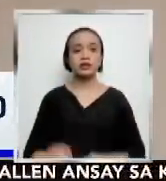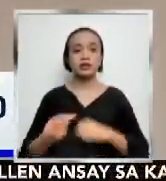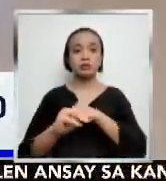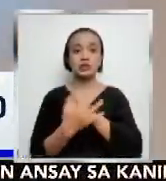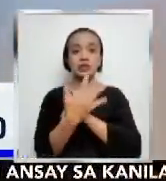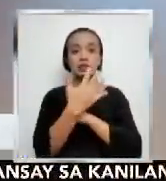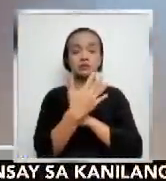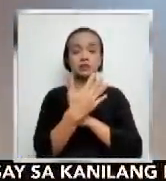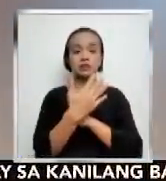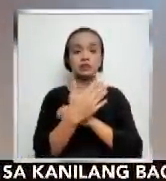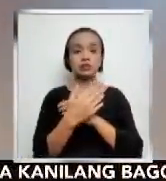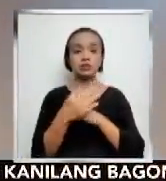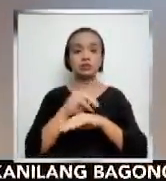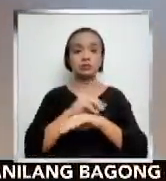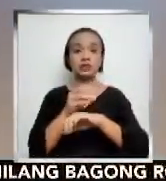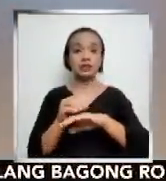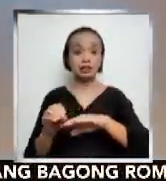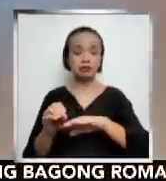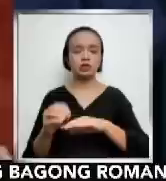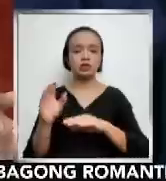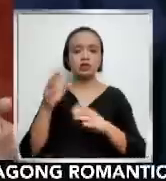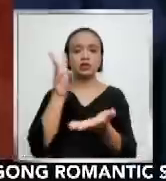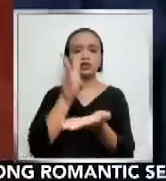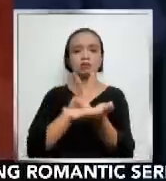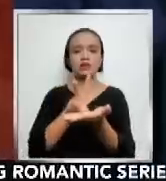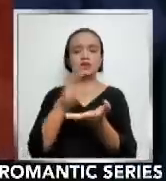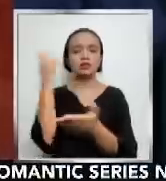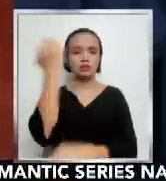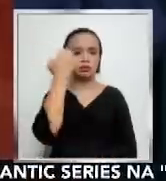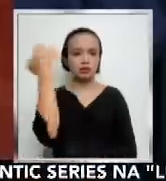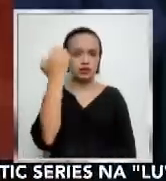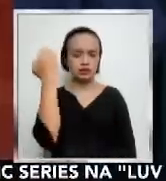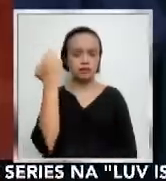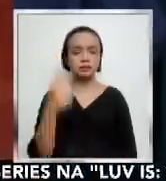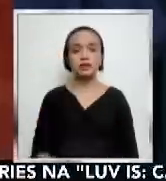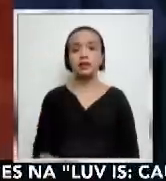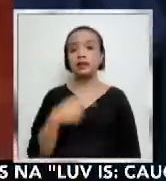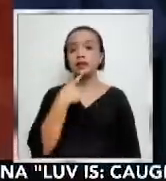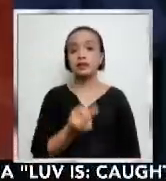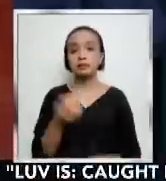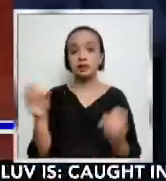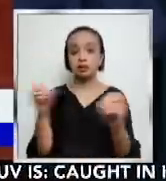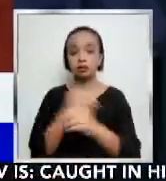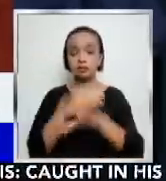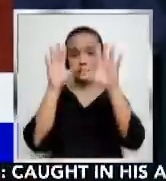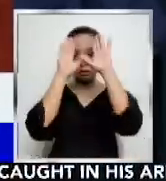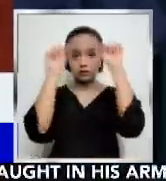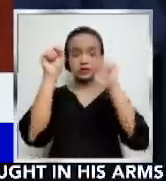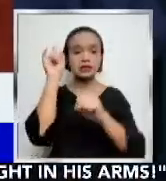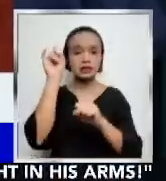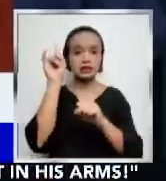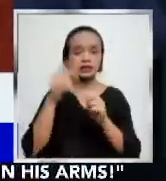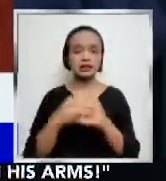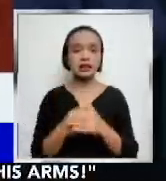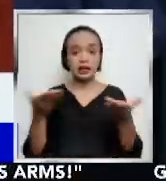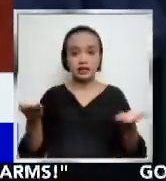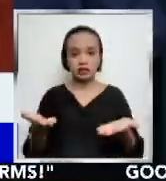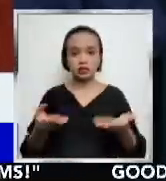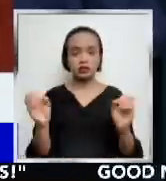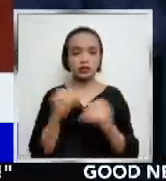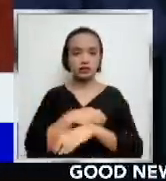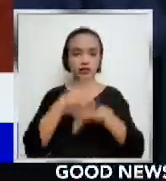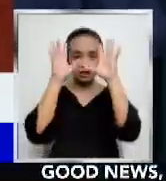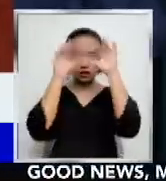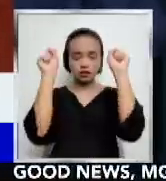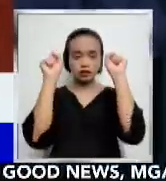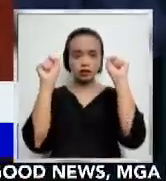Ang tulong po ay nandyan at dadating po. Ayon sa Office of the Press Secretary, naririto sa Malacanang si Pangulong Bongbong Marcos